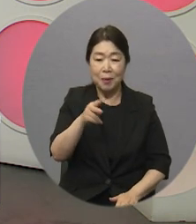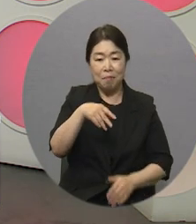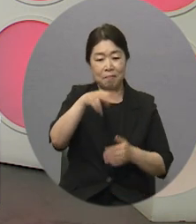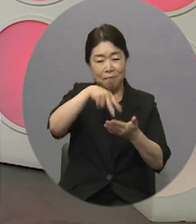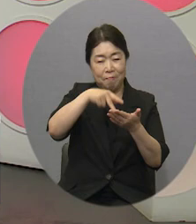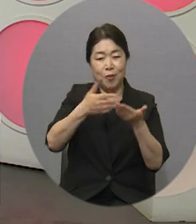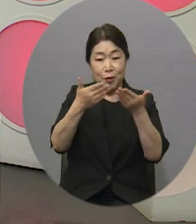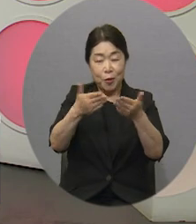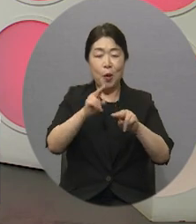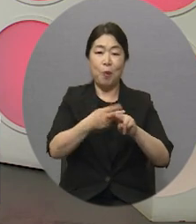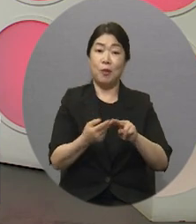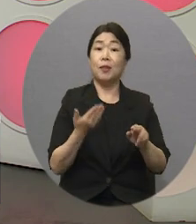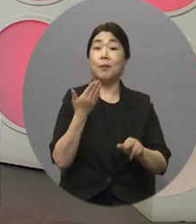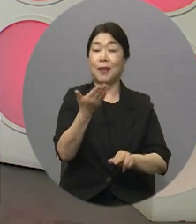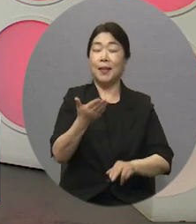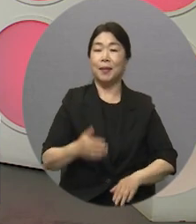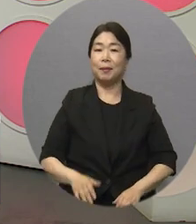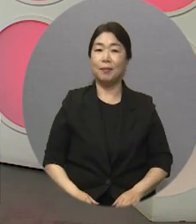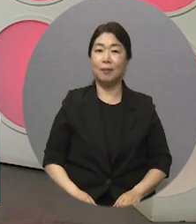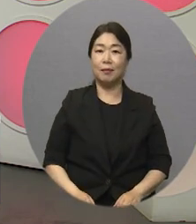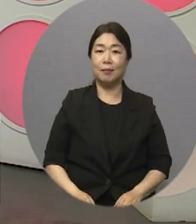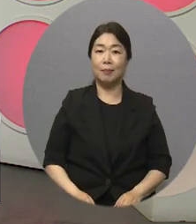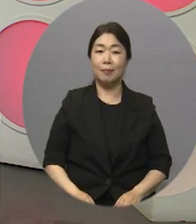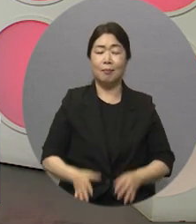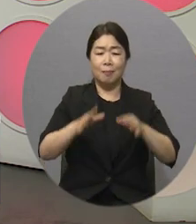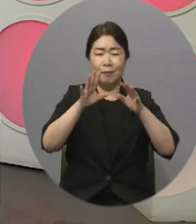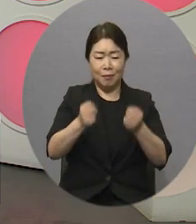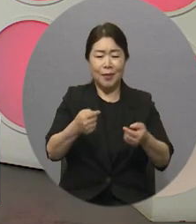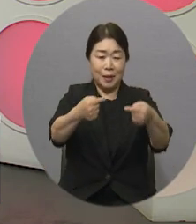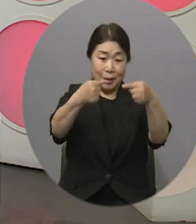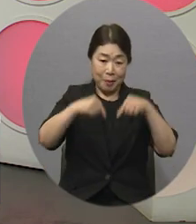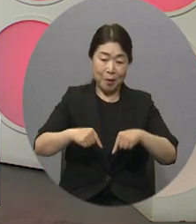소정의 선물도 드리도록 하겠습니다. 네, 네. 많은 네. 참여 부탁드리고요.